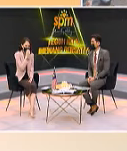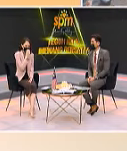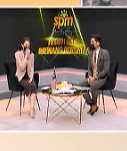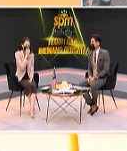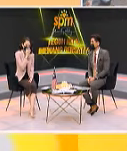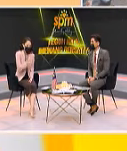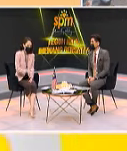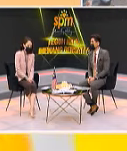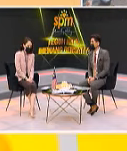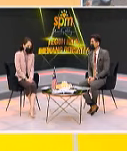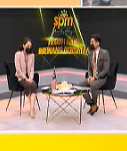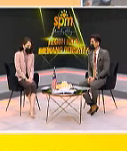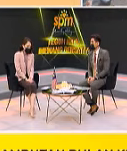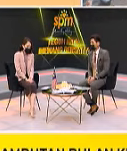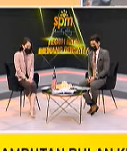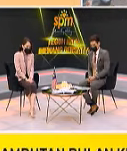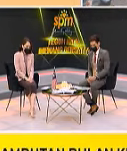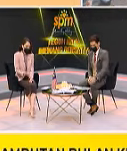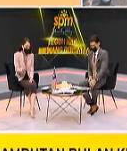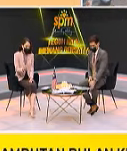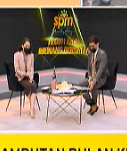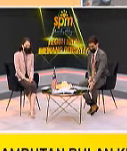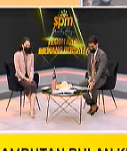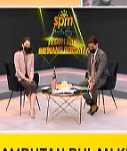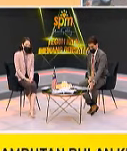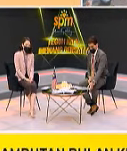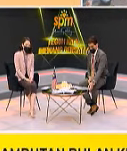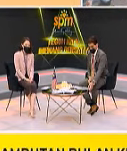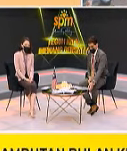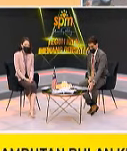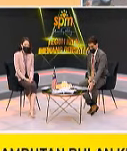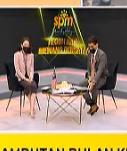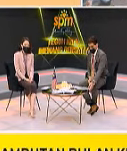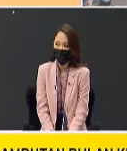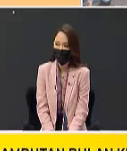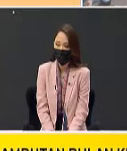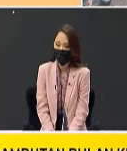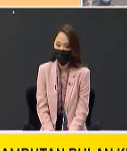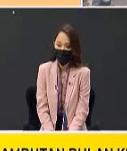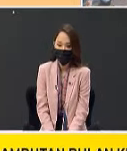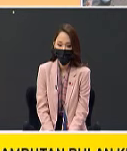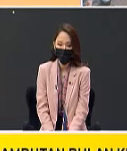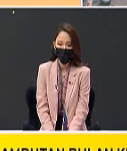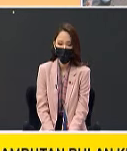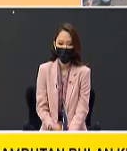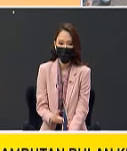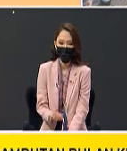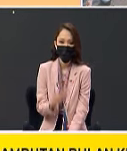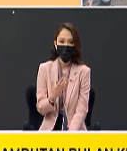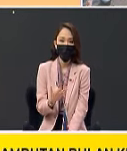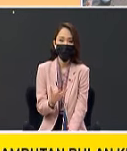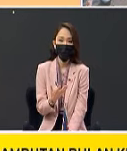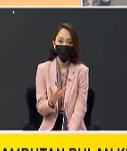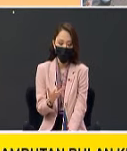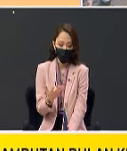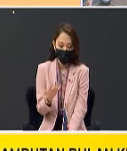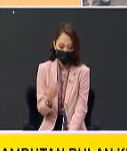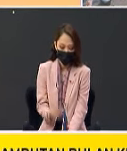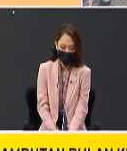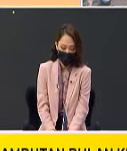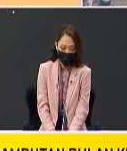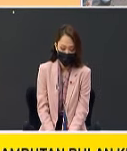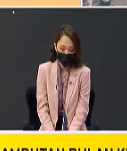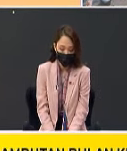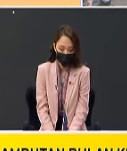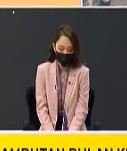alhamdulillah. Okey, Datuk, kalau boleh kongsikan kepada penonton Selamat Pagi Malaysia hari ini bagaimana tahap ataupun kadar persiapan